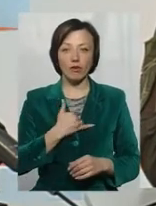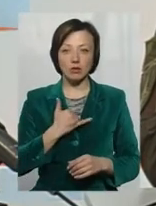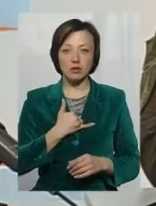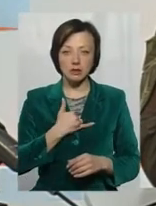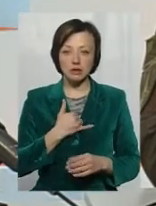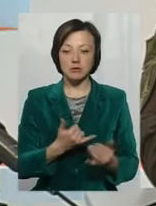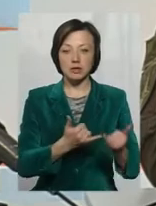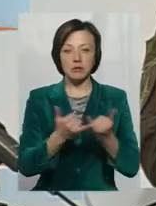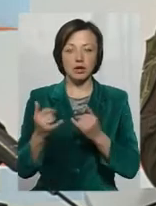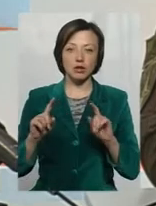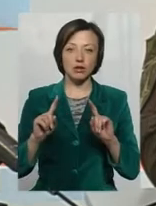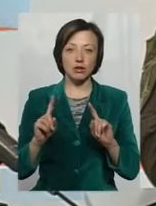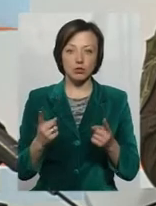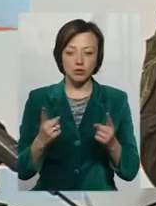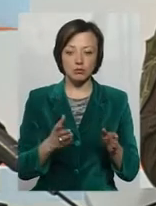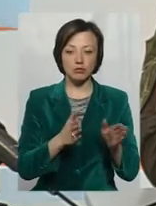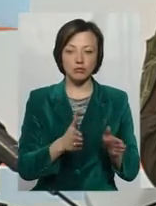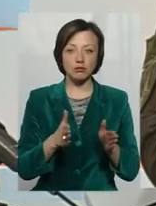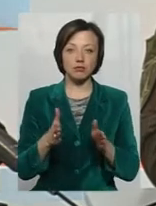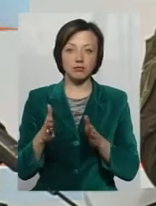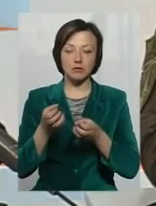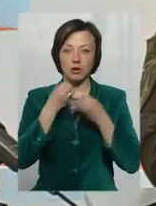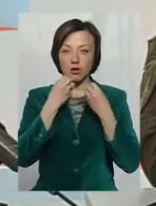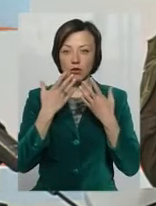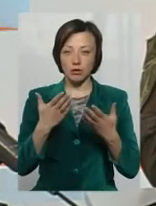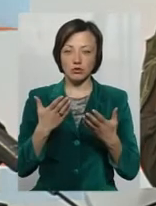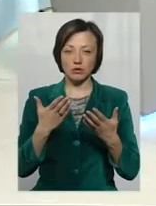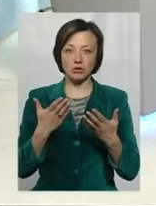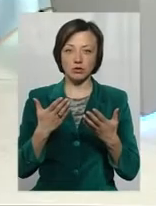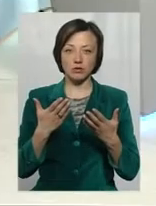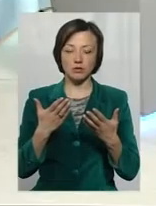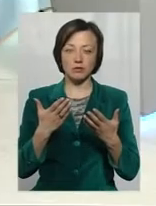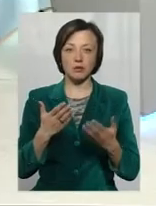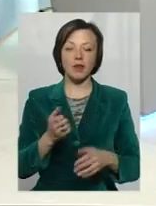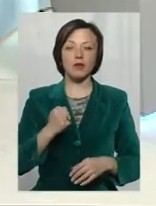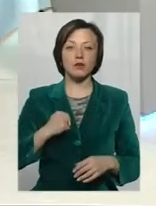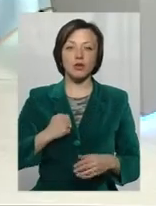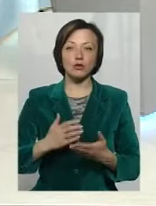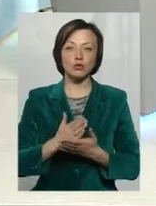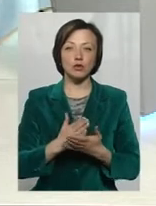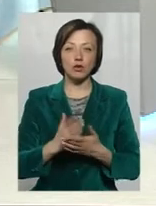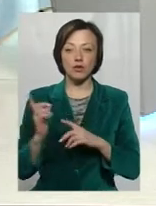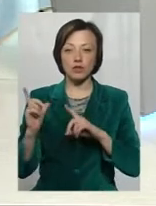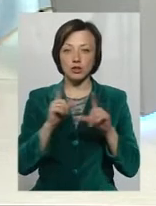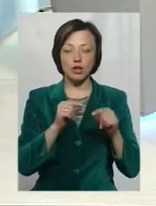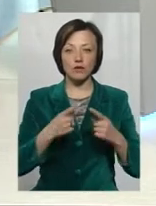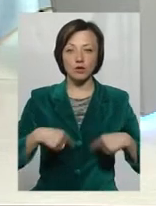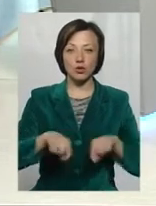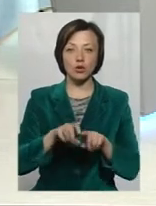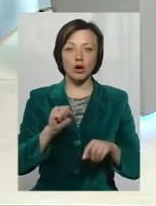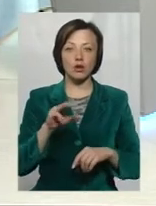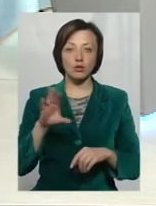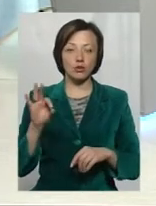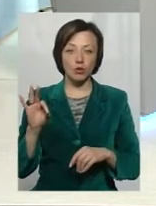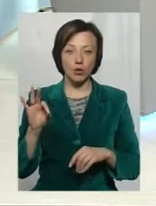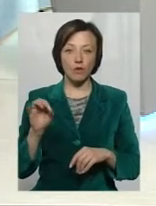забезпечення дуже поставлено на таку хорошу ноту. Військовослужбовці, що у нас виїжджають в зону АТО, ніхто не може